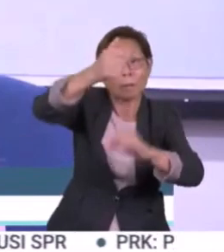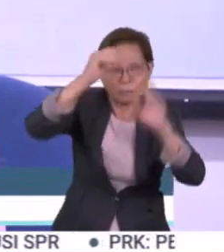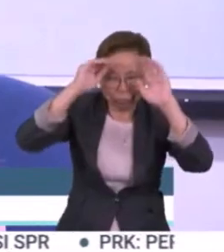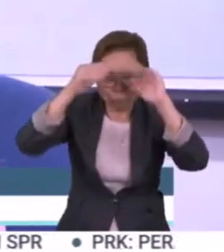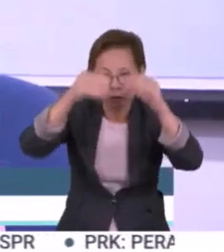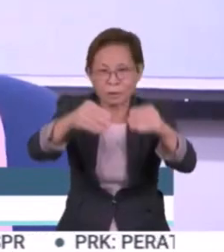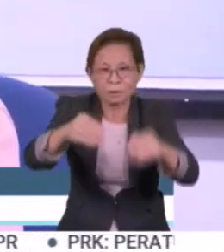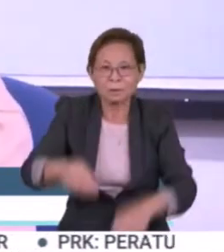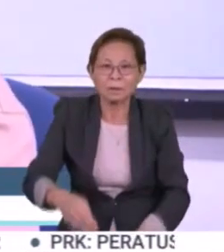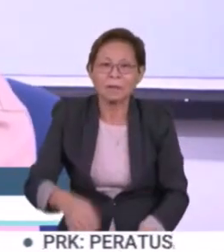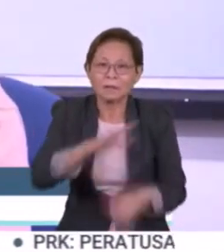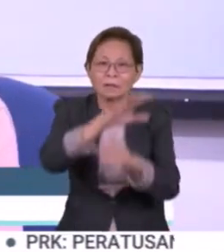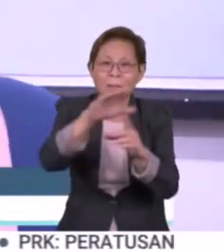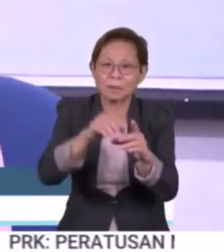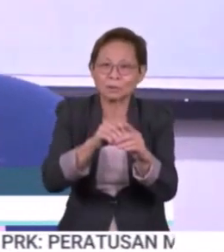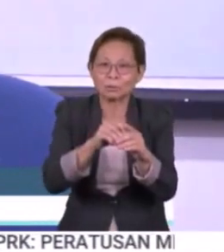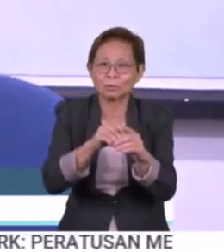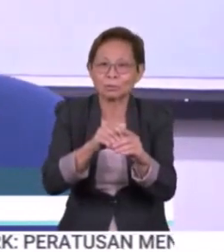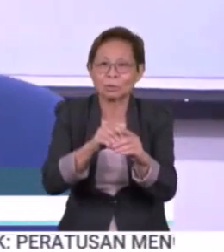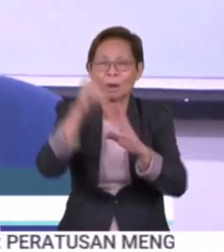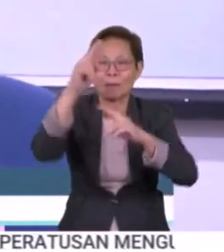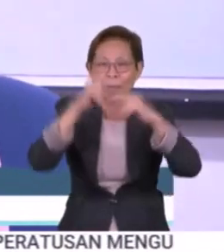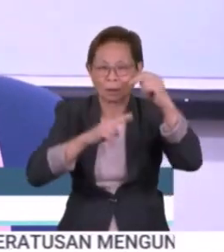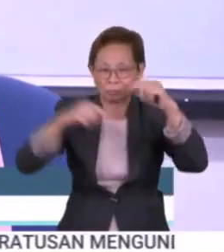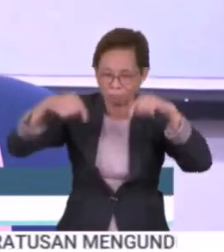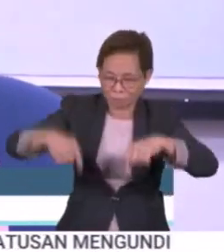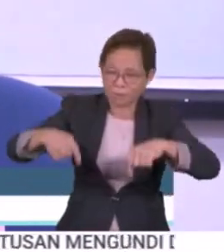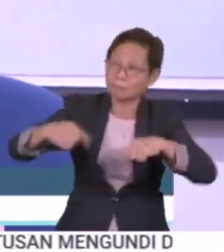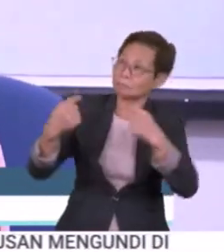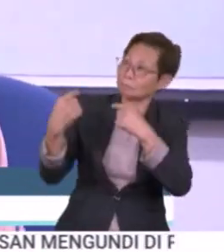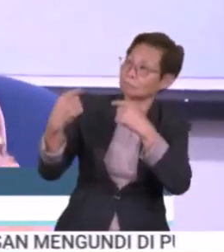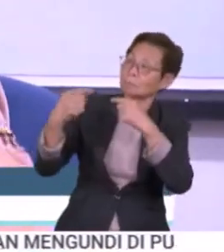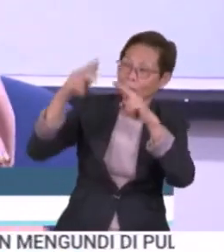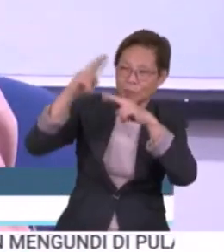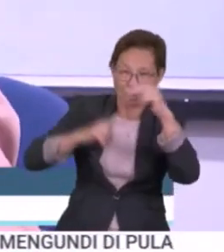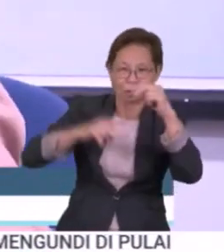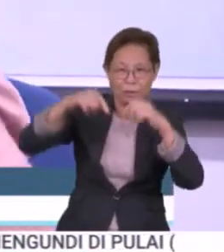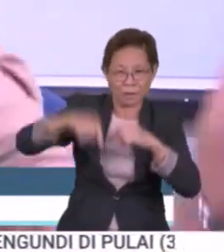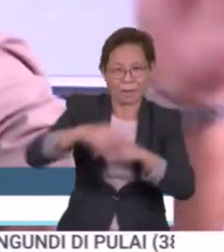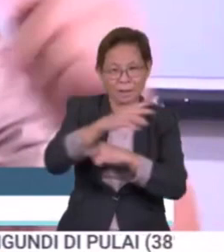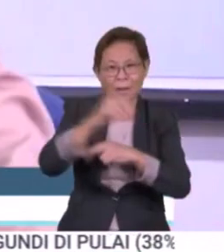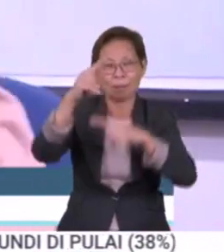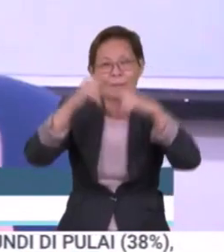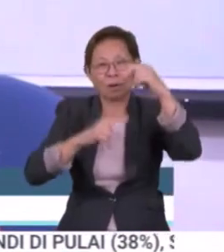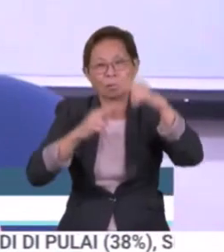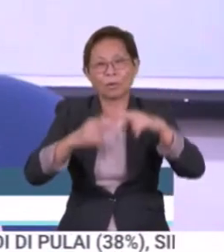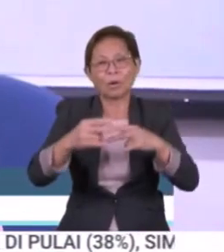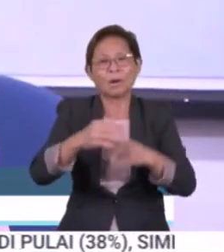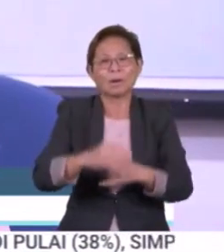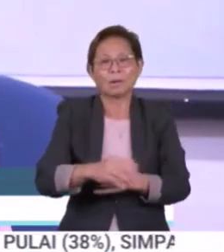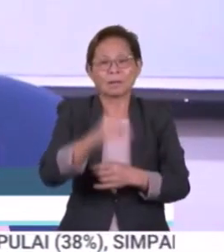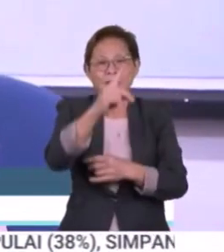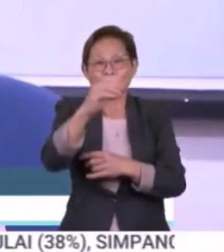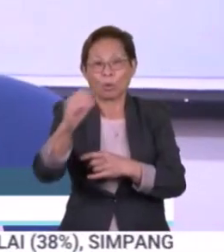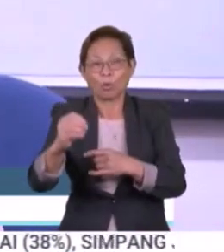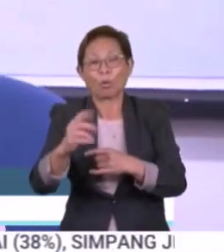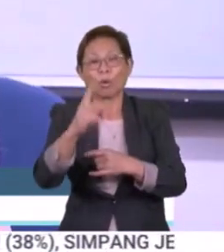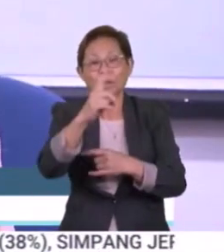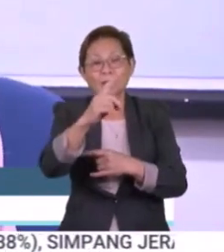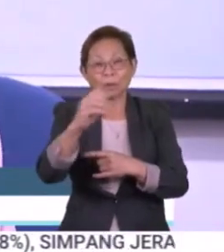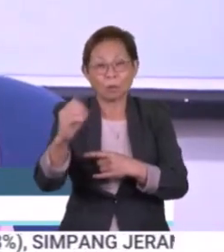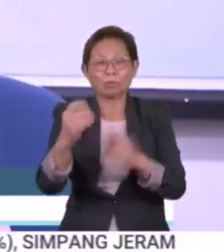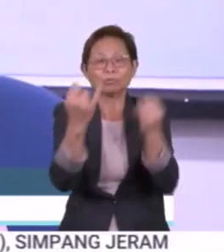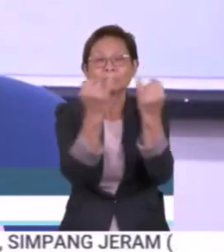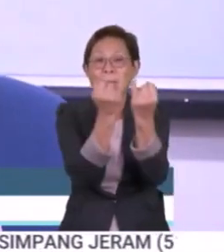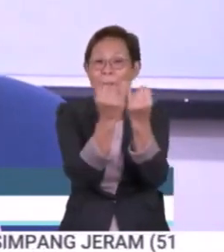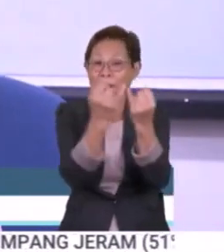adalah bangunan ini termasuk bangunan daerah tempat